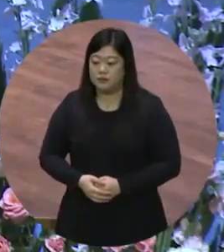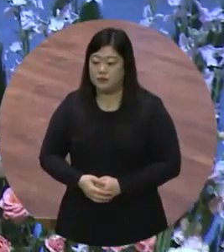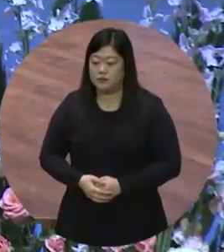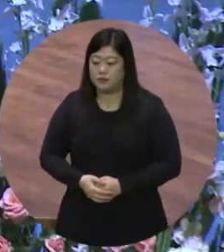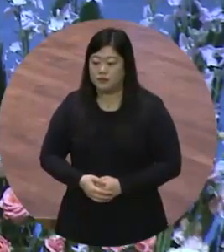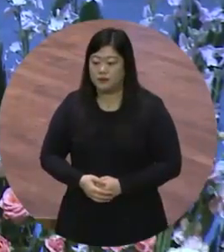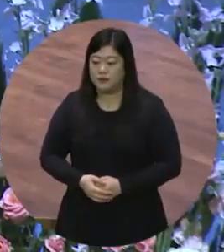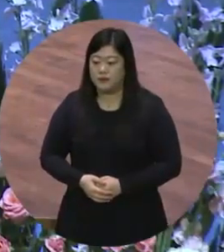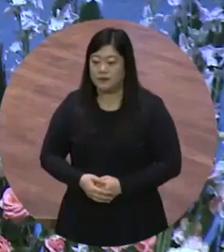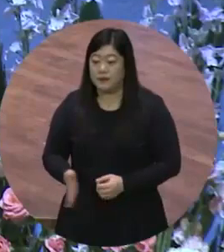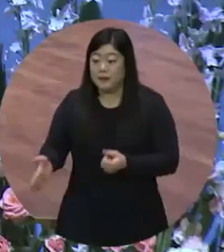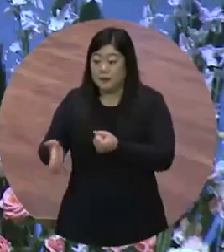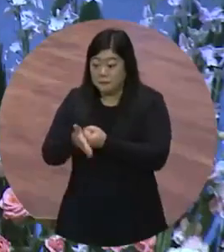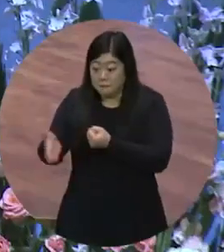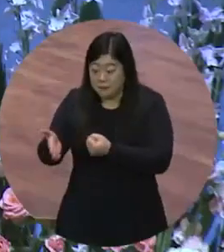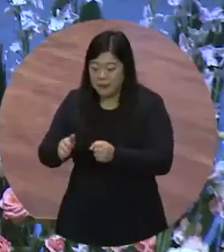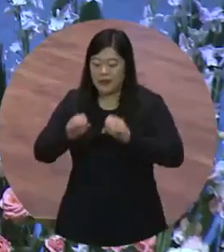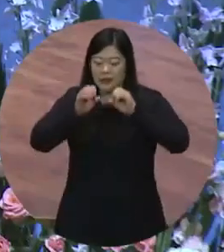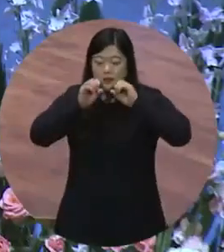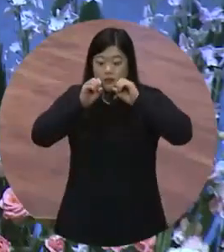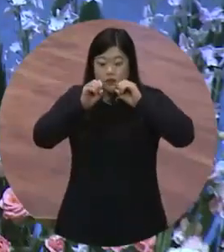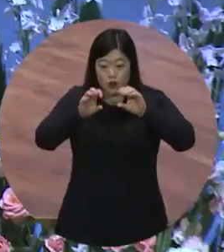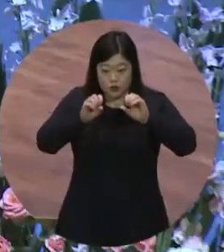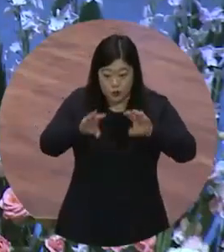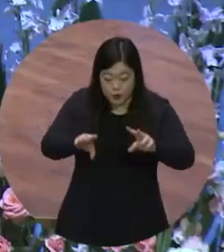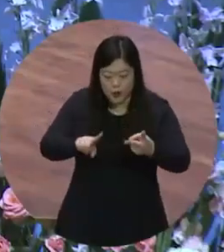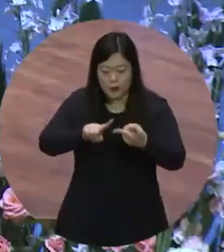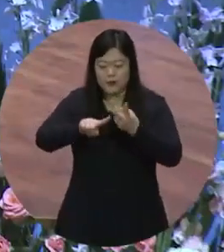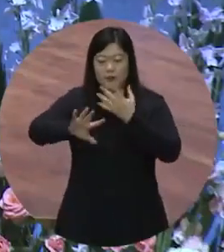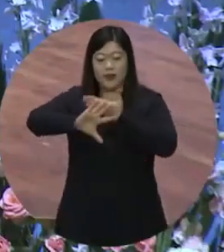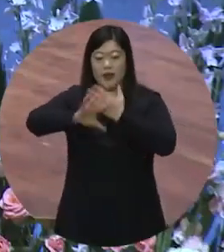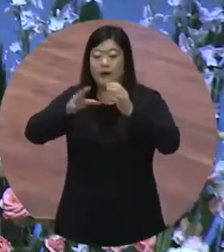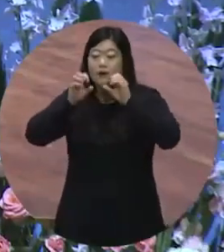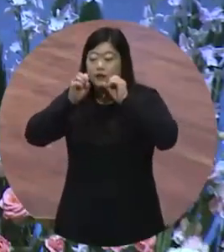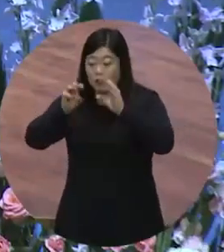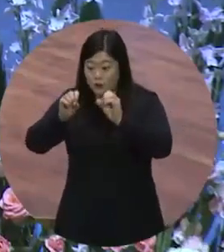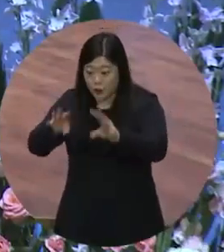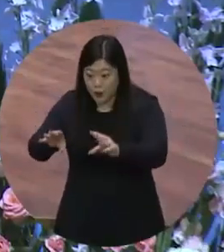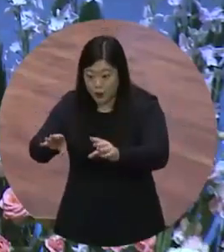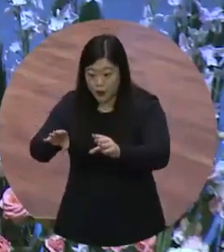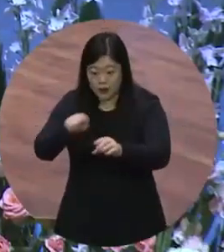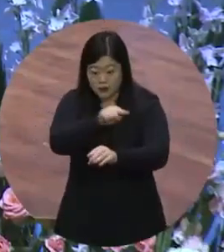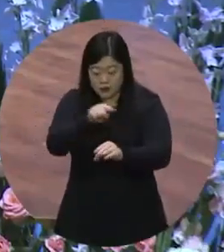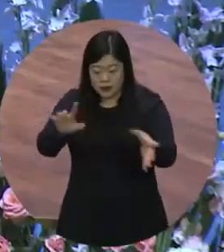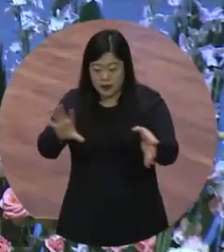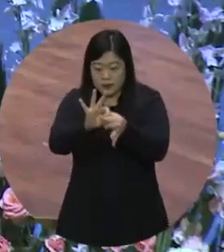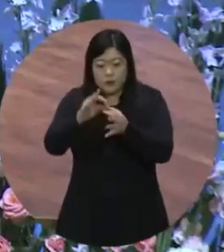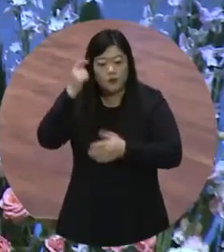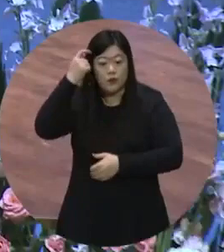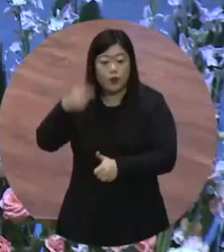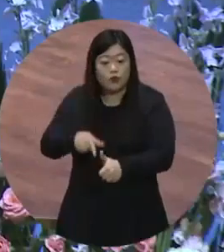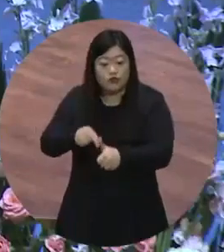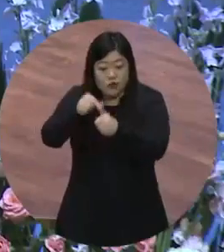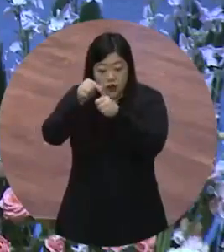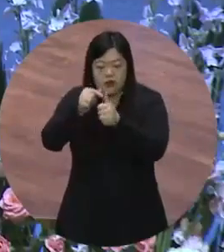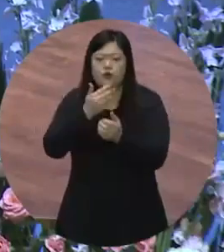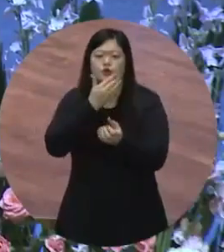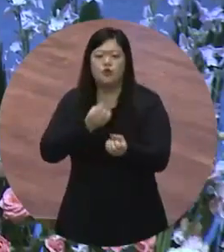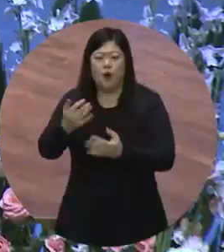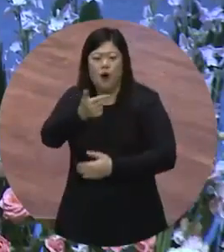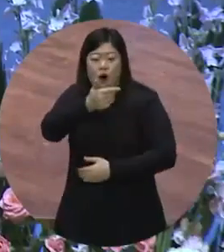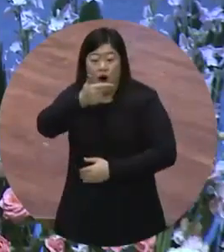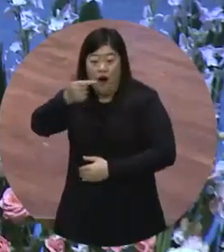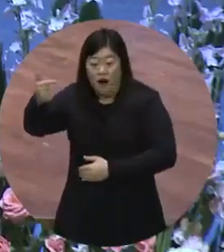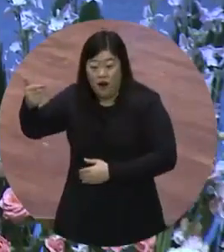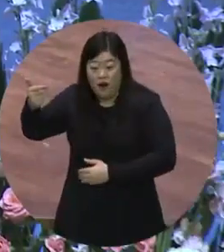이 그러니까 이 전도 선교 영혼 구원 이게 얼마나 큰 축복인가. 이 축복 좀